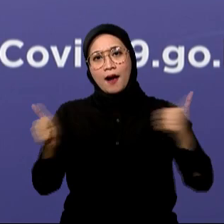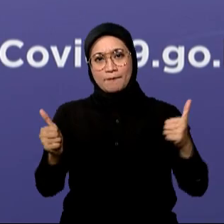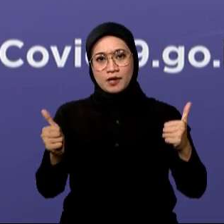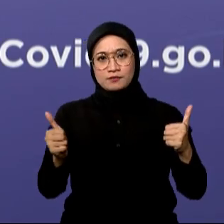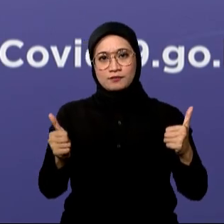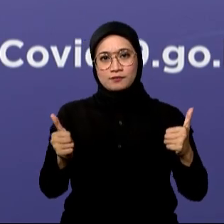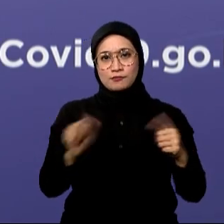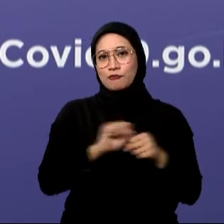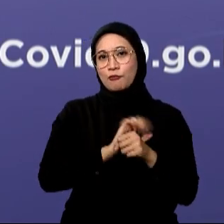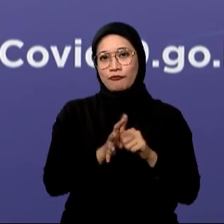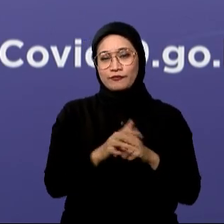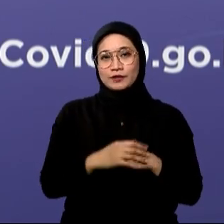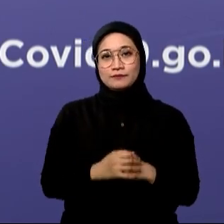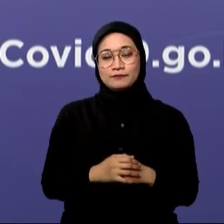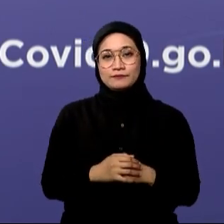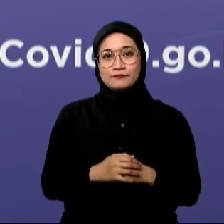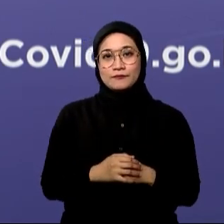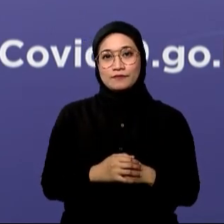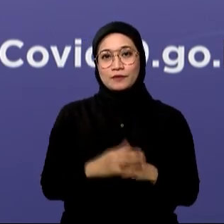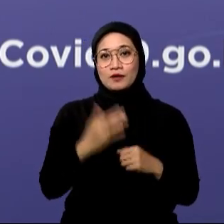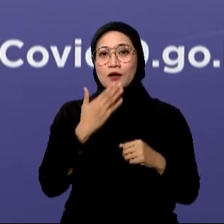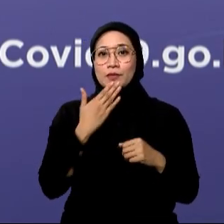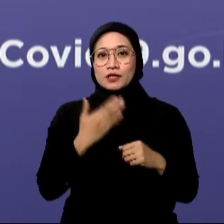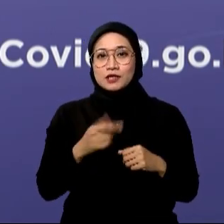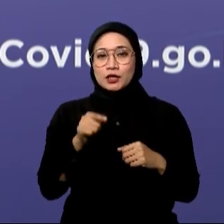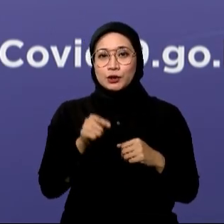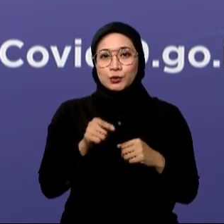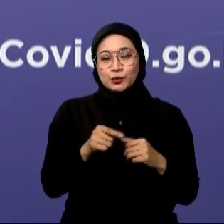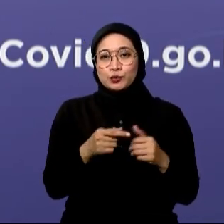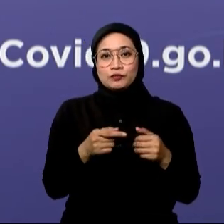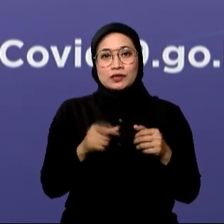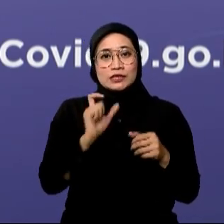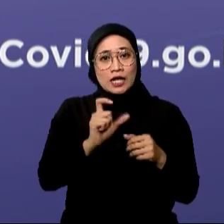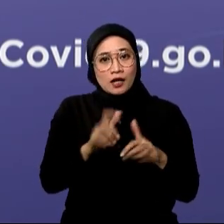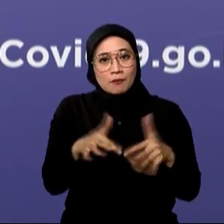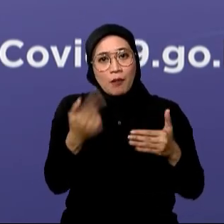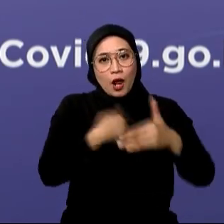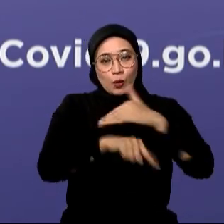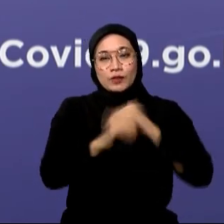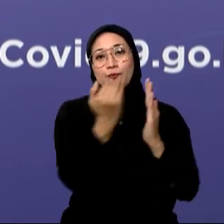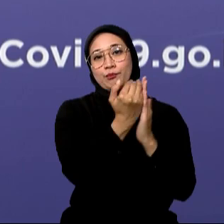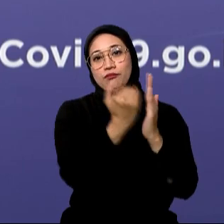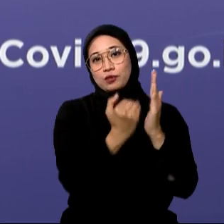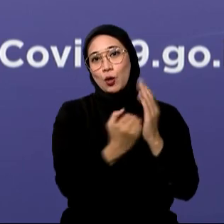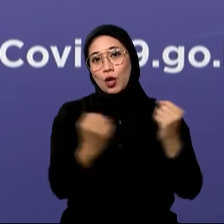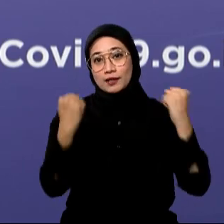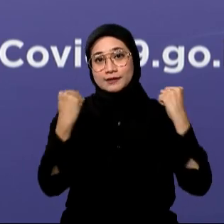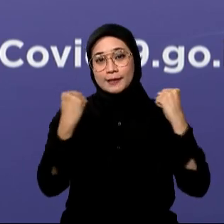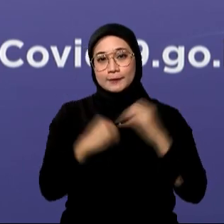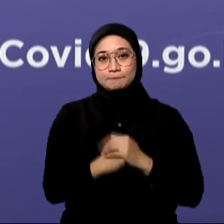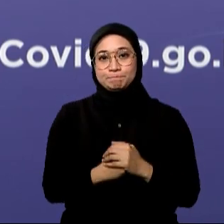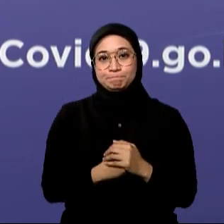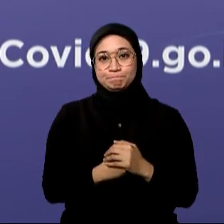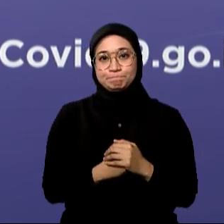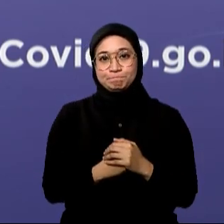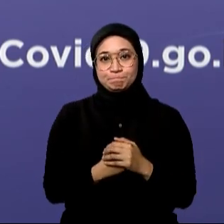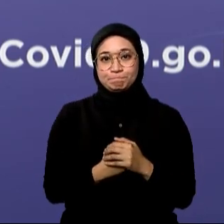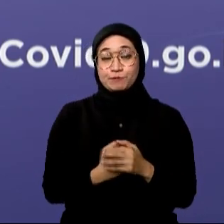Kebiasaan itu sudah selalu kami sampaikan dalam bentuk protokol kesehatan. Mari biasakan untuk menjaga